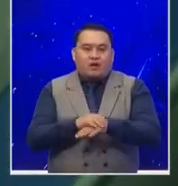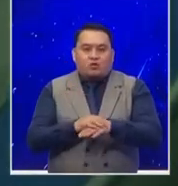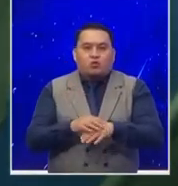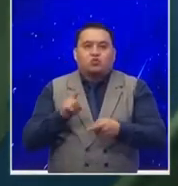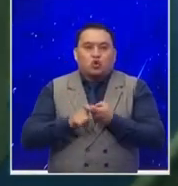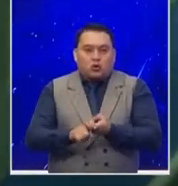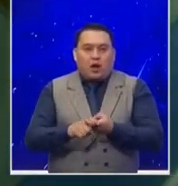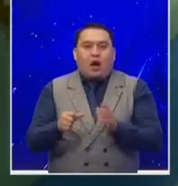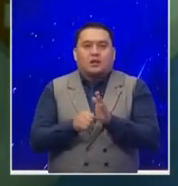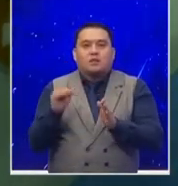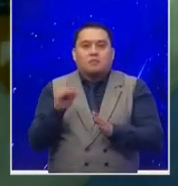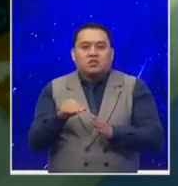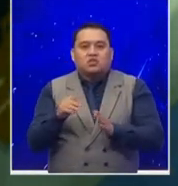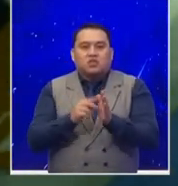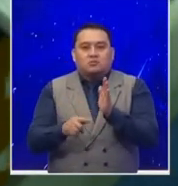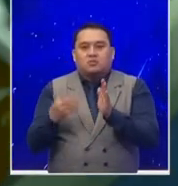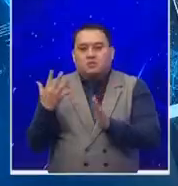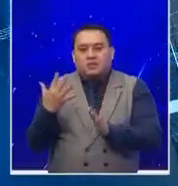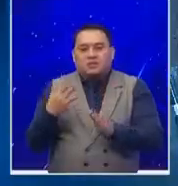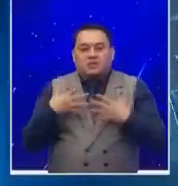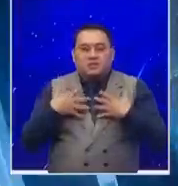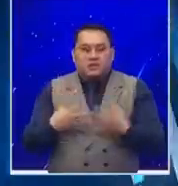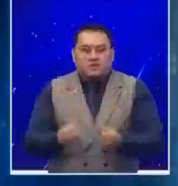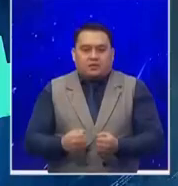жұқтырған. Оның 6075-і емделіп шыққан.